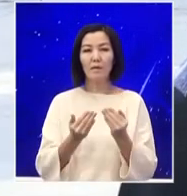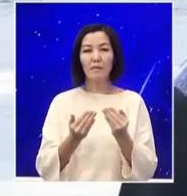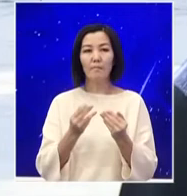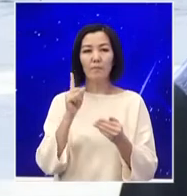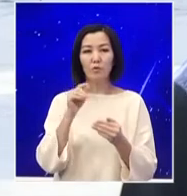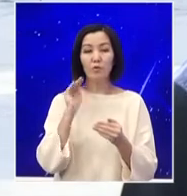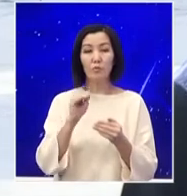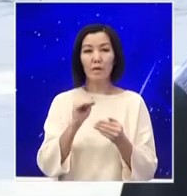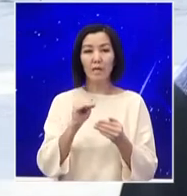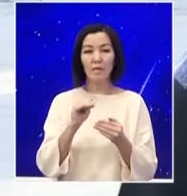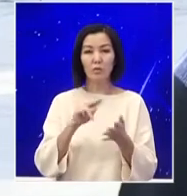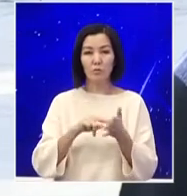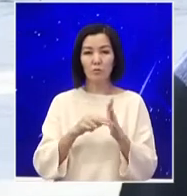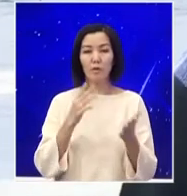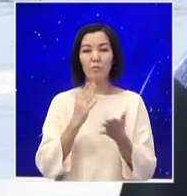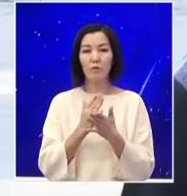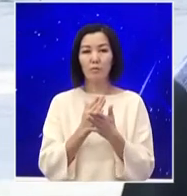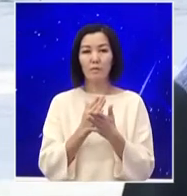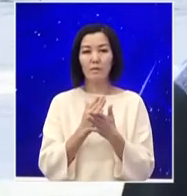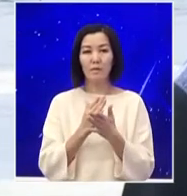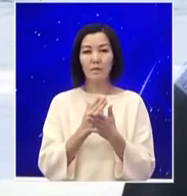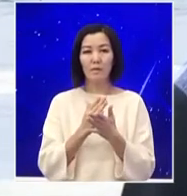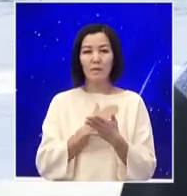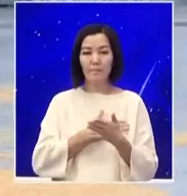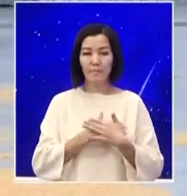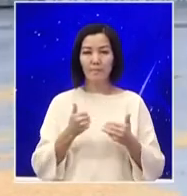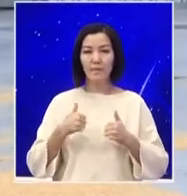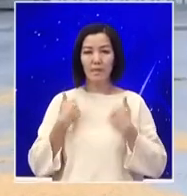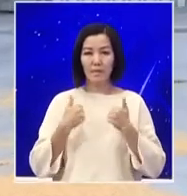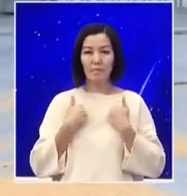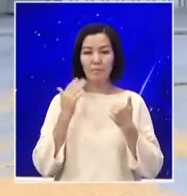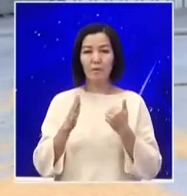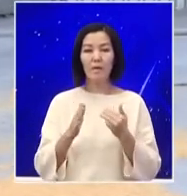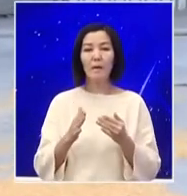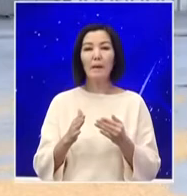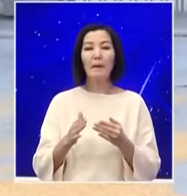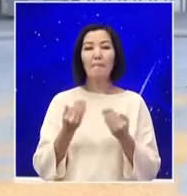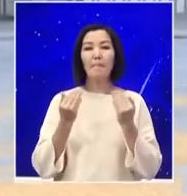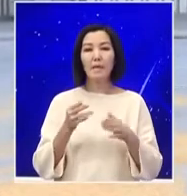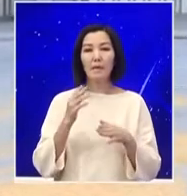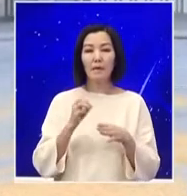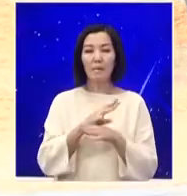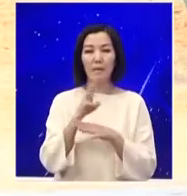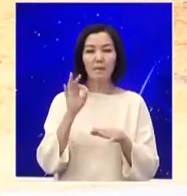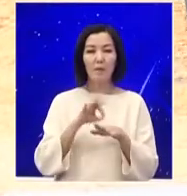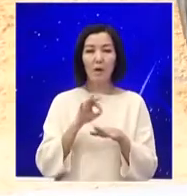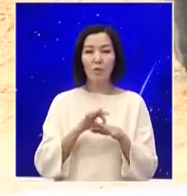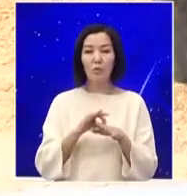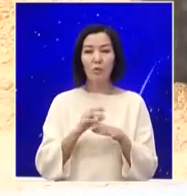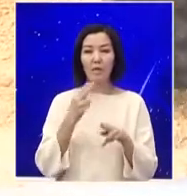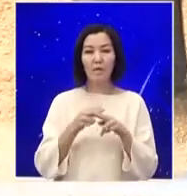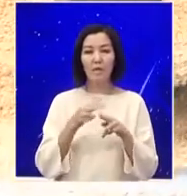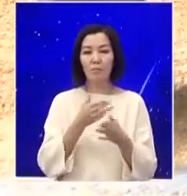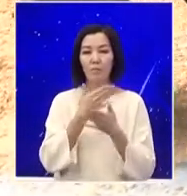100 мыңға апарамыз деп отырмыз, енді соған күшіміз жетсін. Биылғы пандемияның диқандарға кері әсері болмады. Өйткені